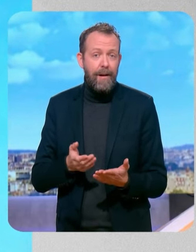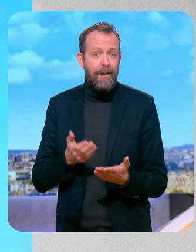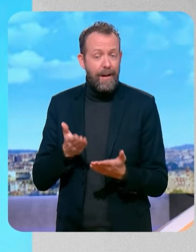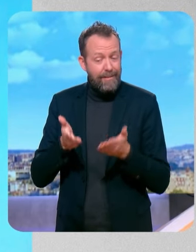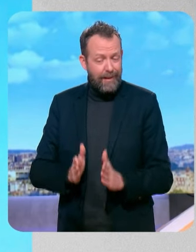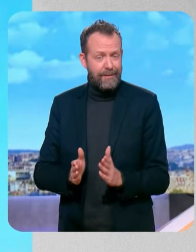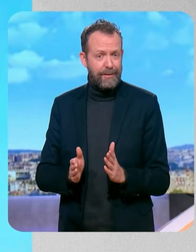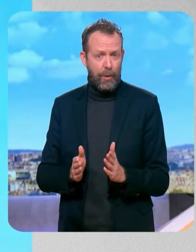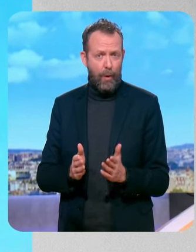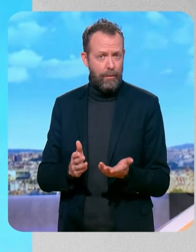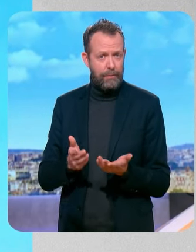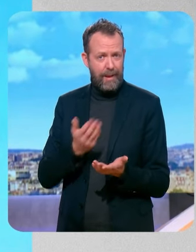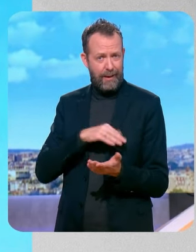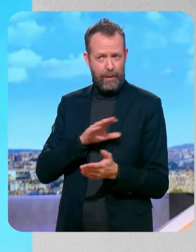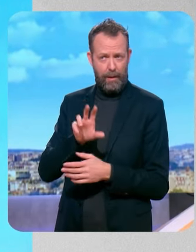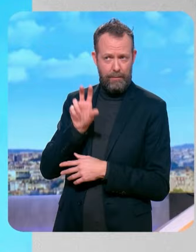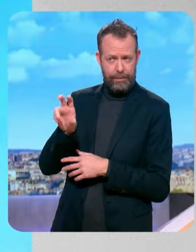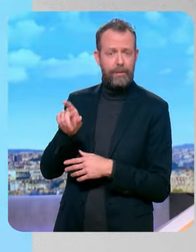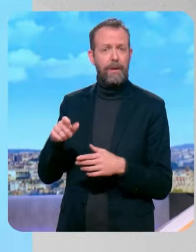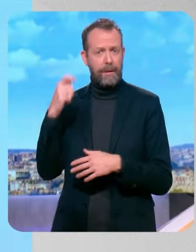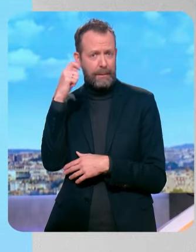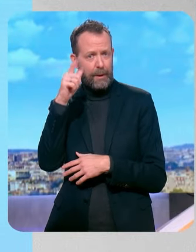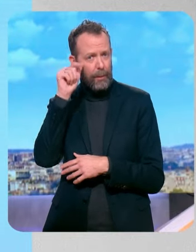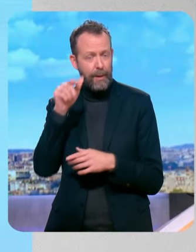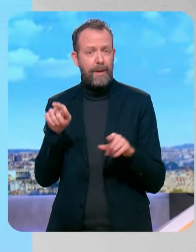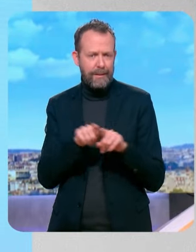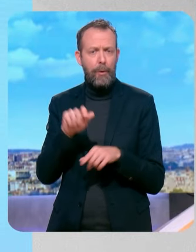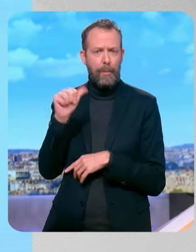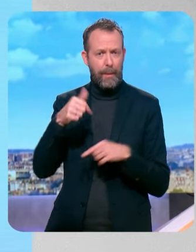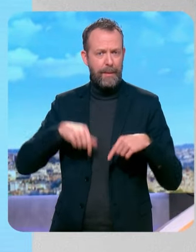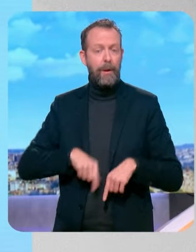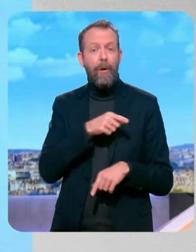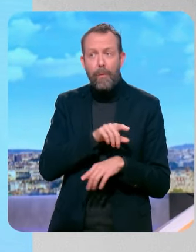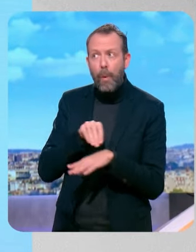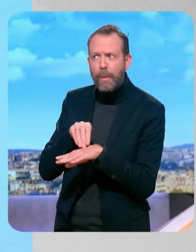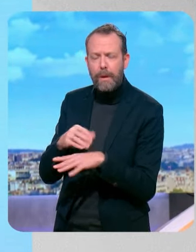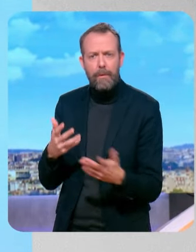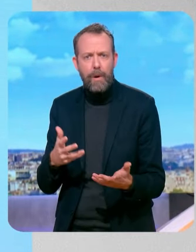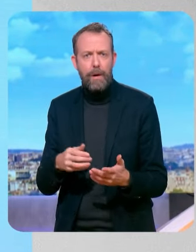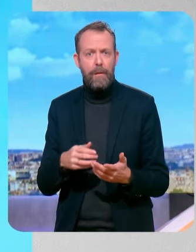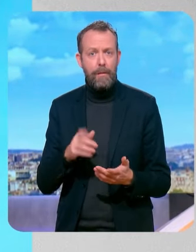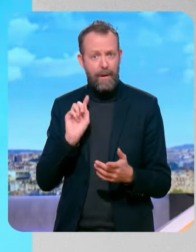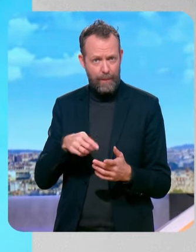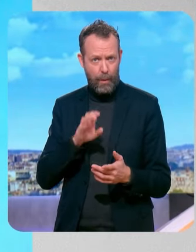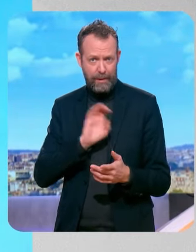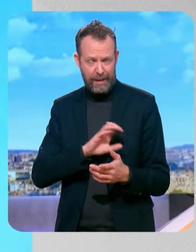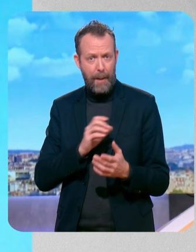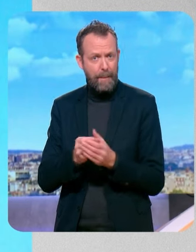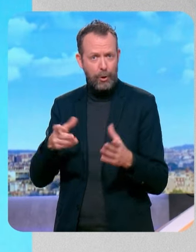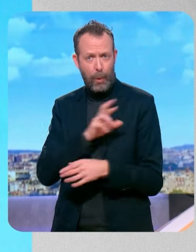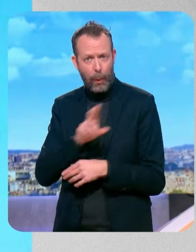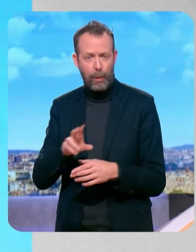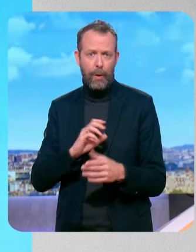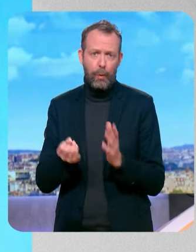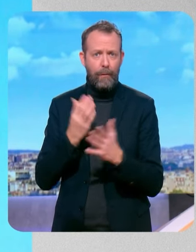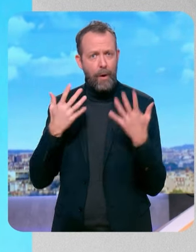décision, elle est entre les mains du président de la République. Qu'est-ce que vous lui conseillez? Et de la première ministre. Qu'est-ce que vous lui conseillez? Est-ce qu'il faut redonner du souffle à cette majorité? Moi je conseille